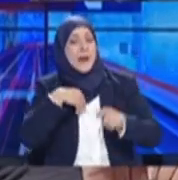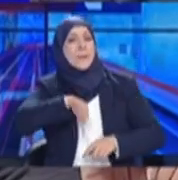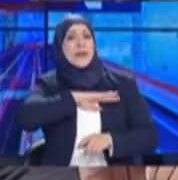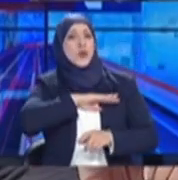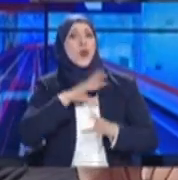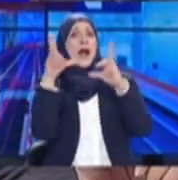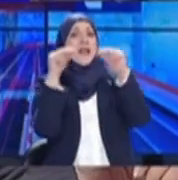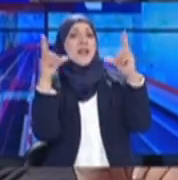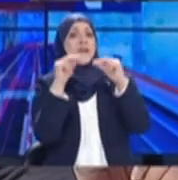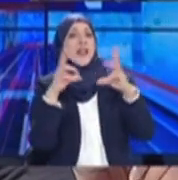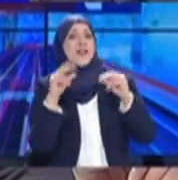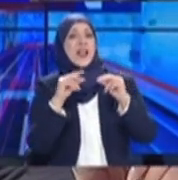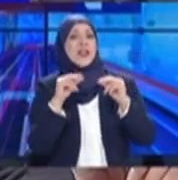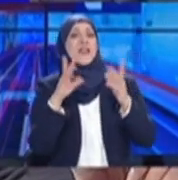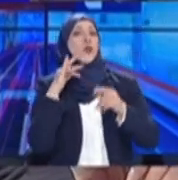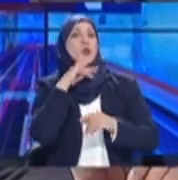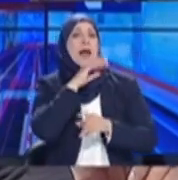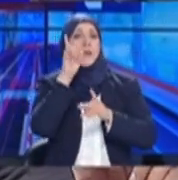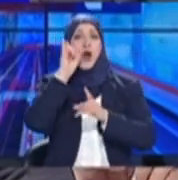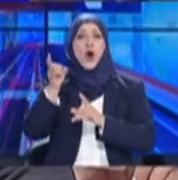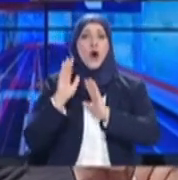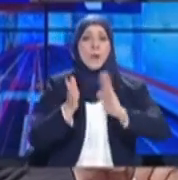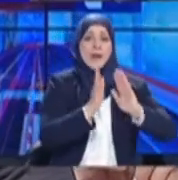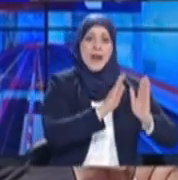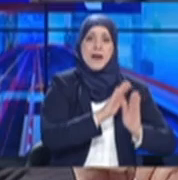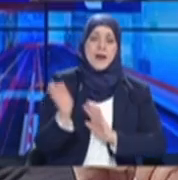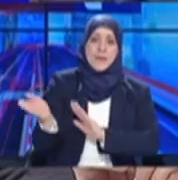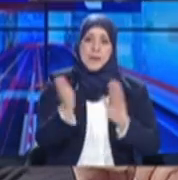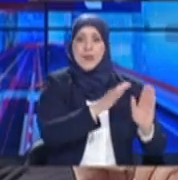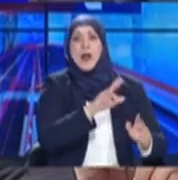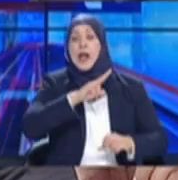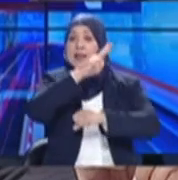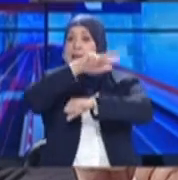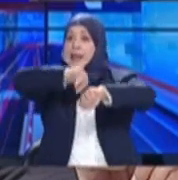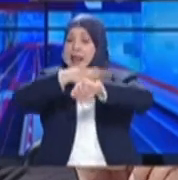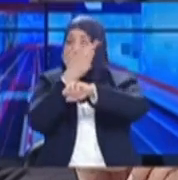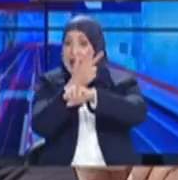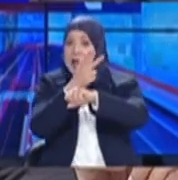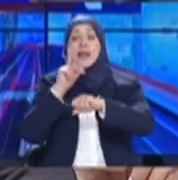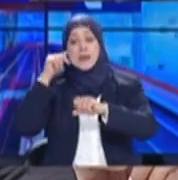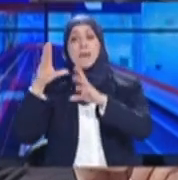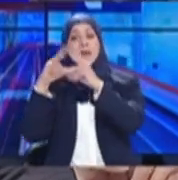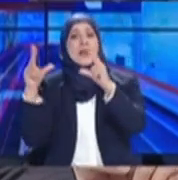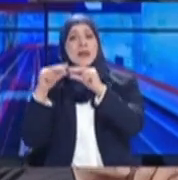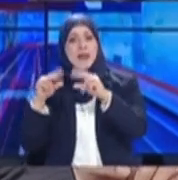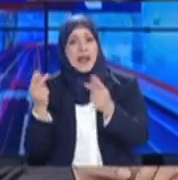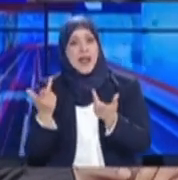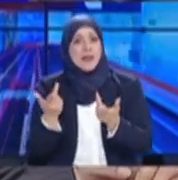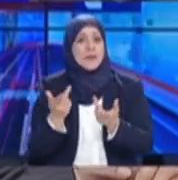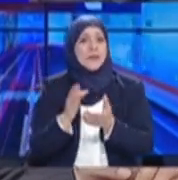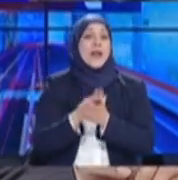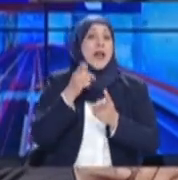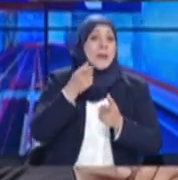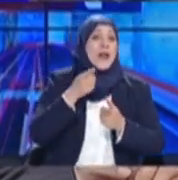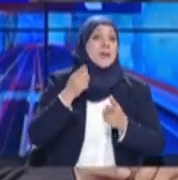المساله في علاقه بالتعليم وال مساله يعني كل ثلاث ساعات يعني لن تتحمل تونس اضراب ان تتحمل